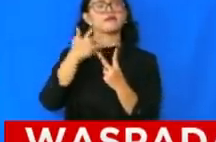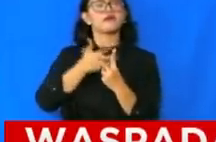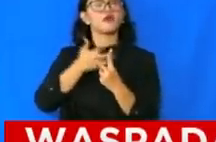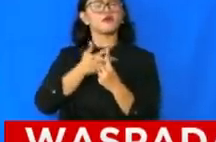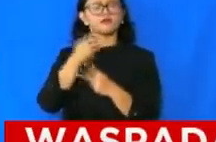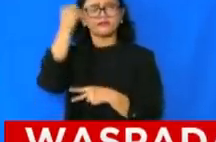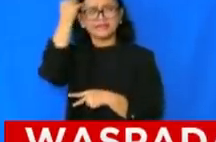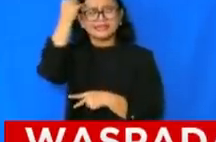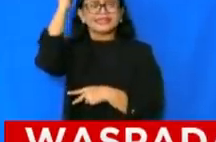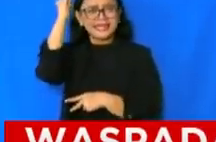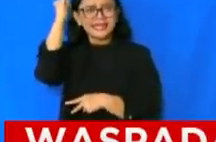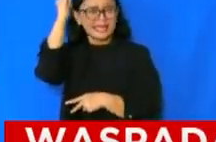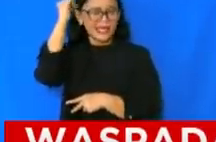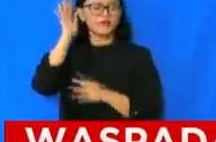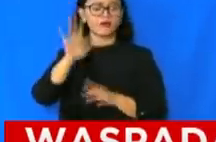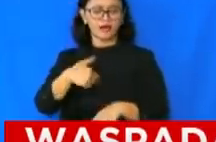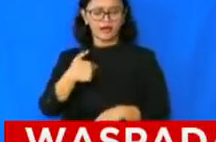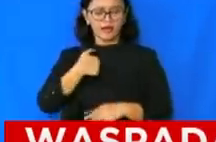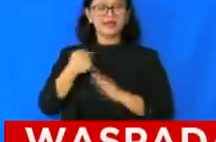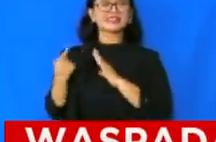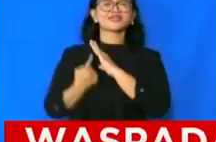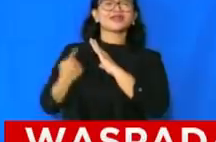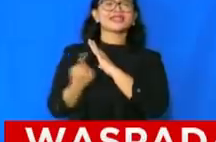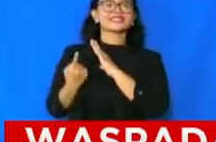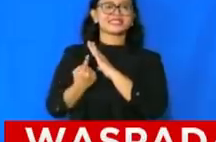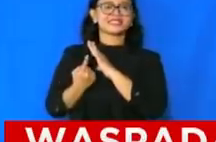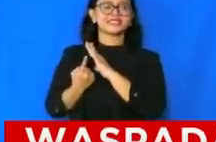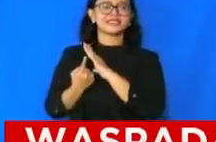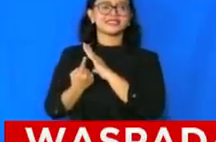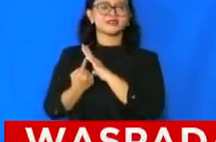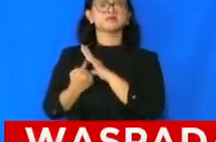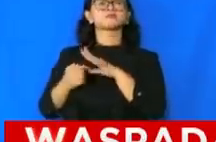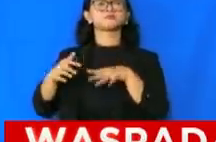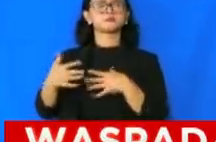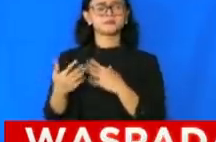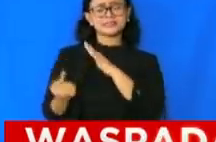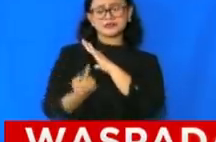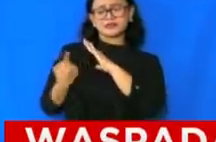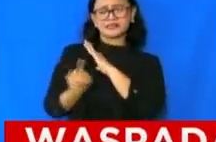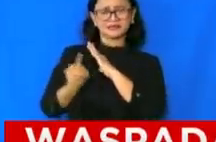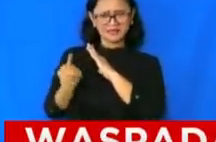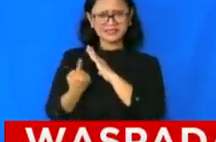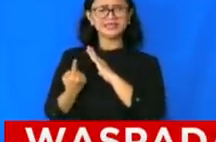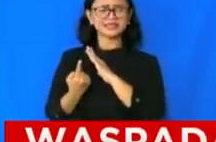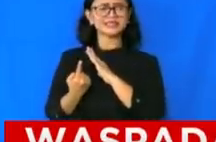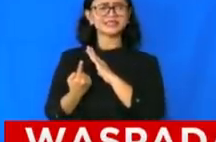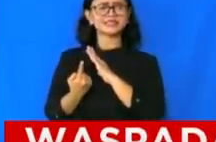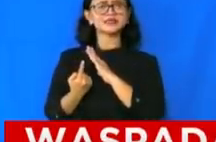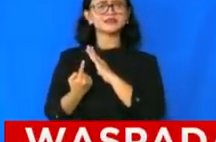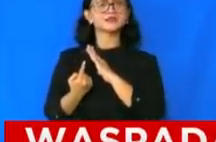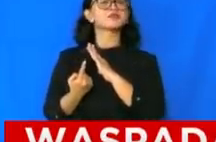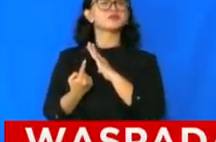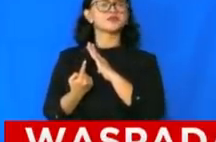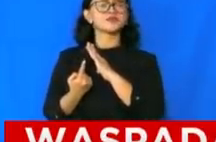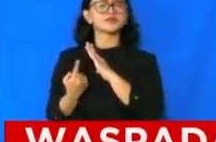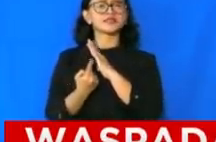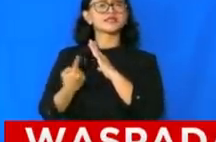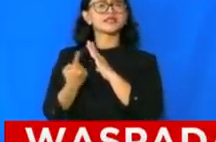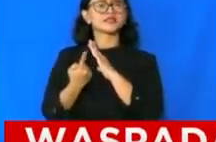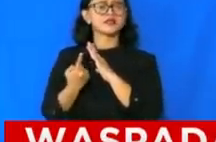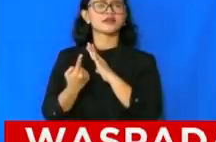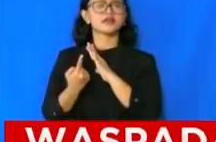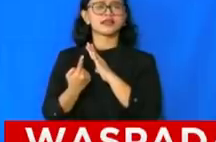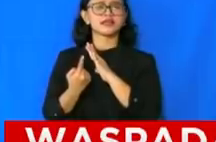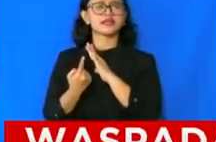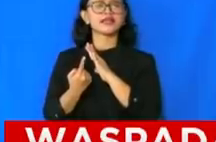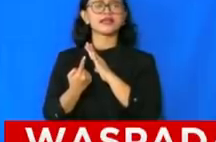melakukan ini istilah sendiri ya Nah kalau menurut isolasi Mandiri seperti itu kira-kira kriteria